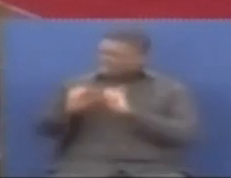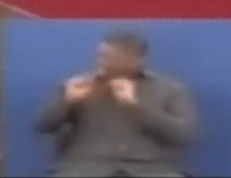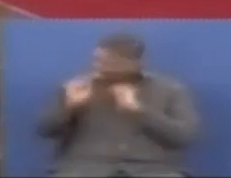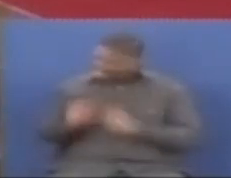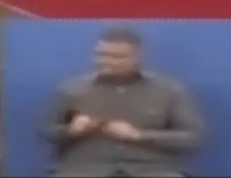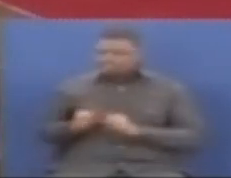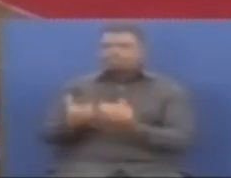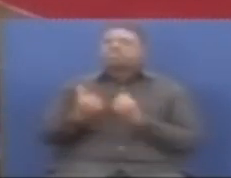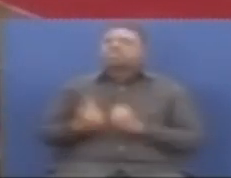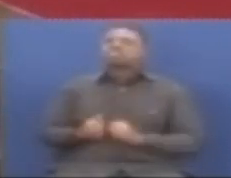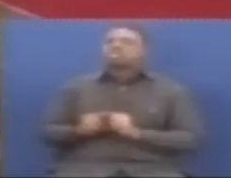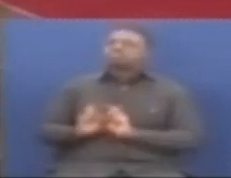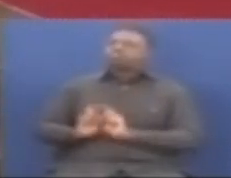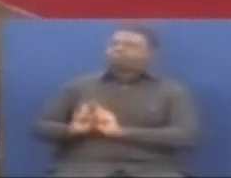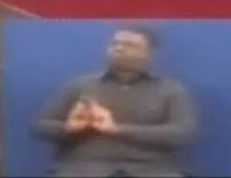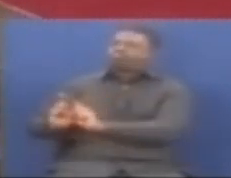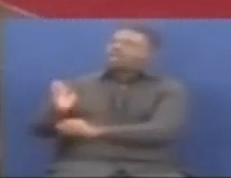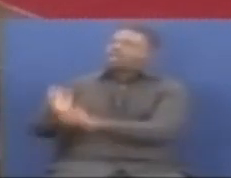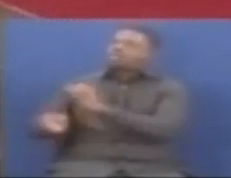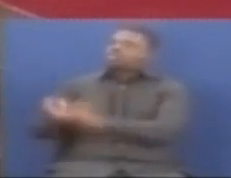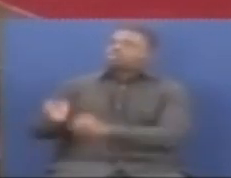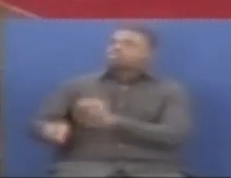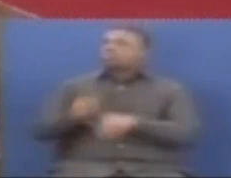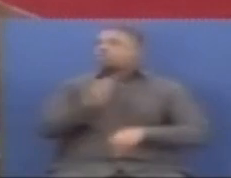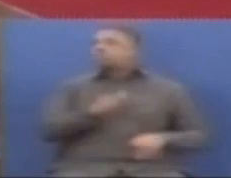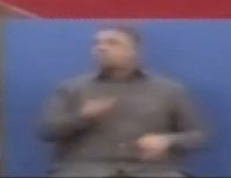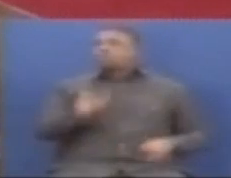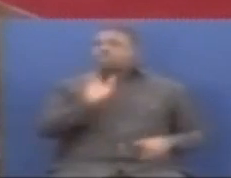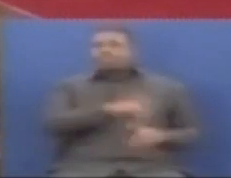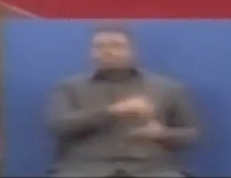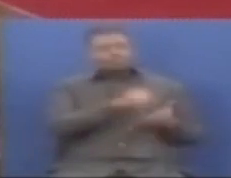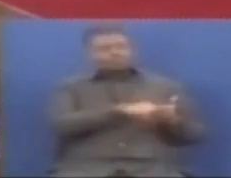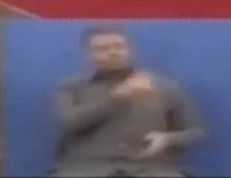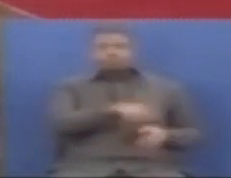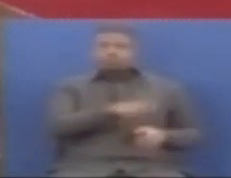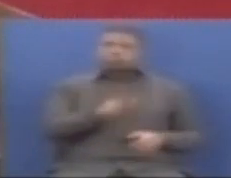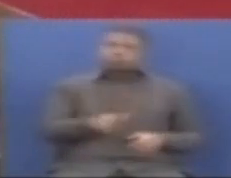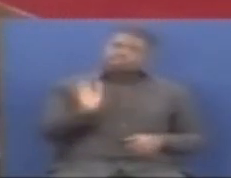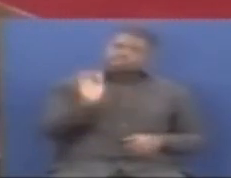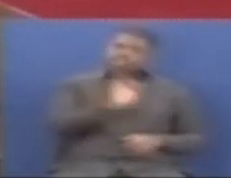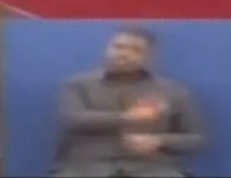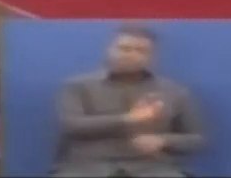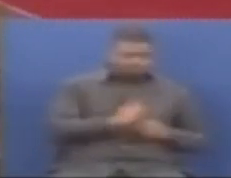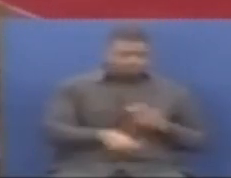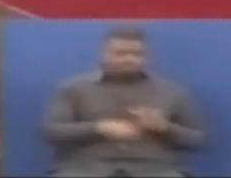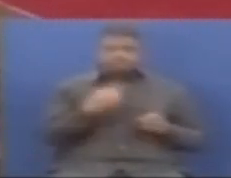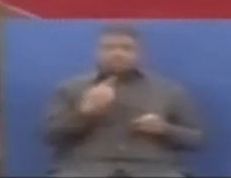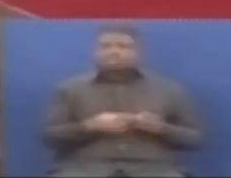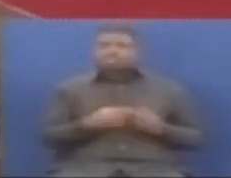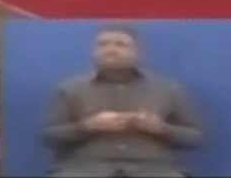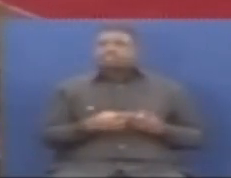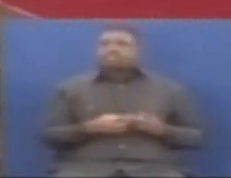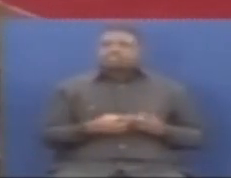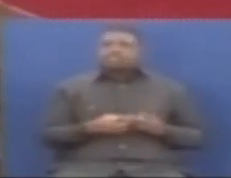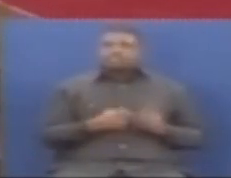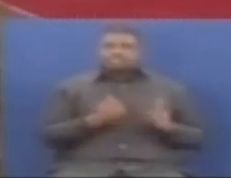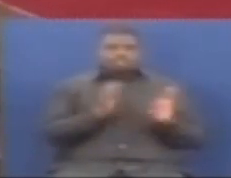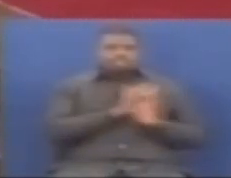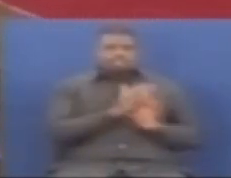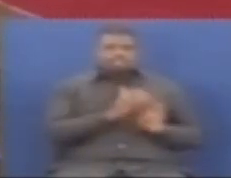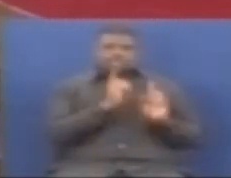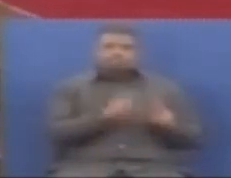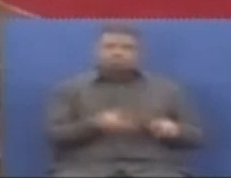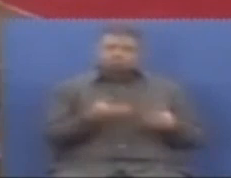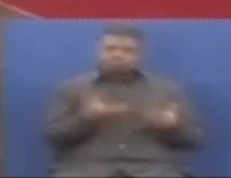ya serikali ya kuonyesha masoko mbalimbali nje ya nchi, lakini ukweli tu ni kwamba serikali hii imekuwa